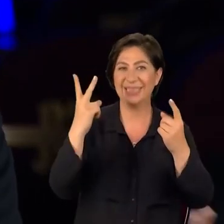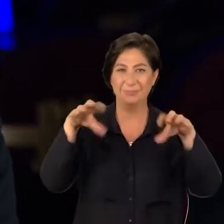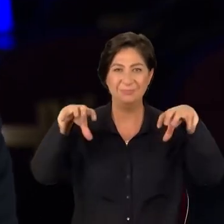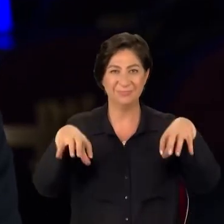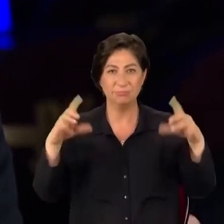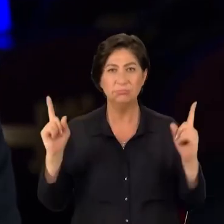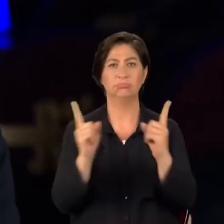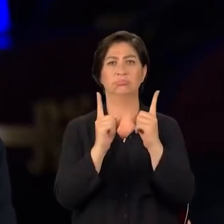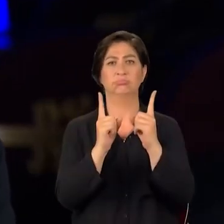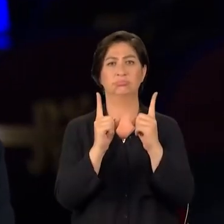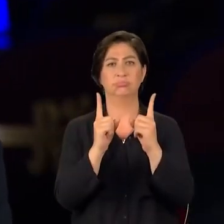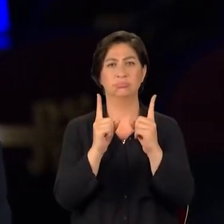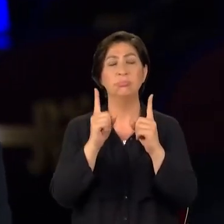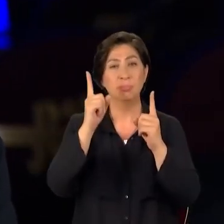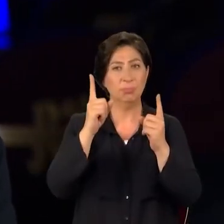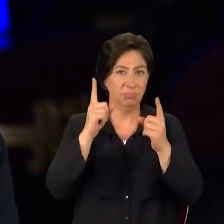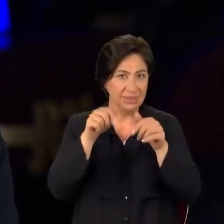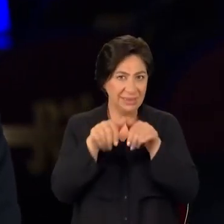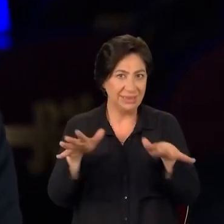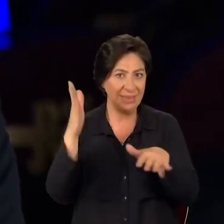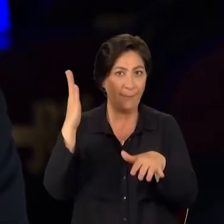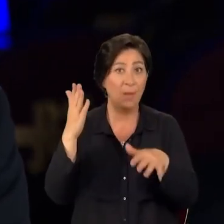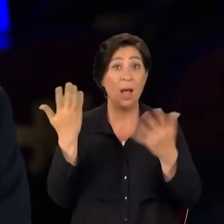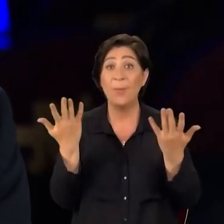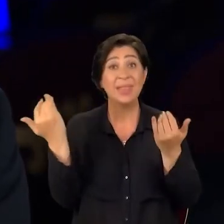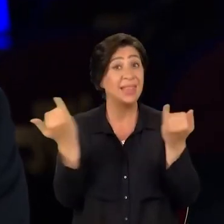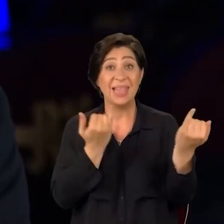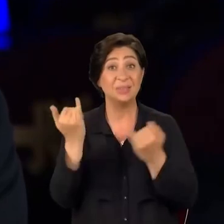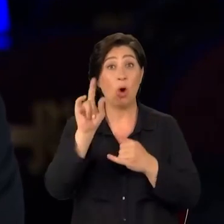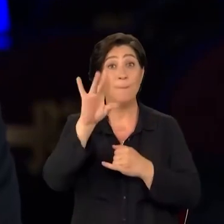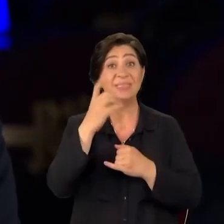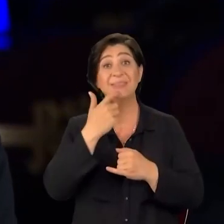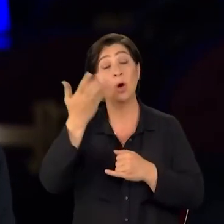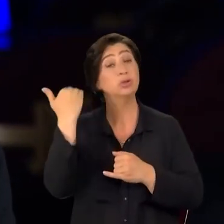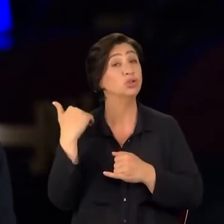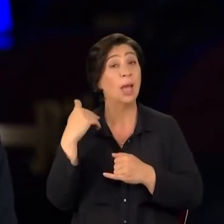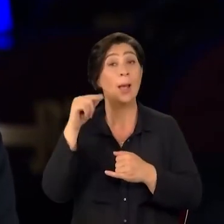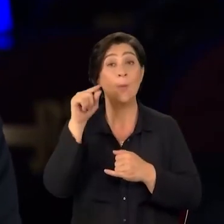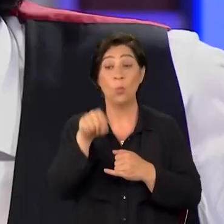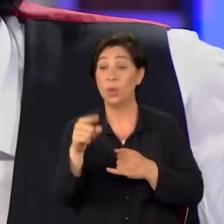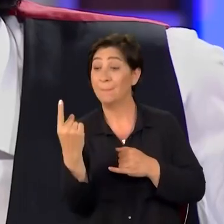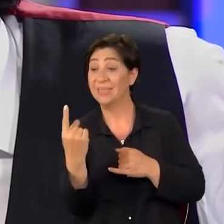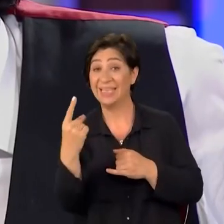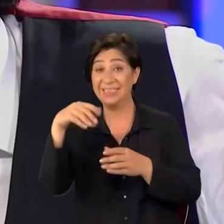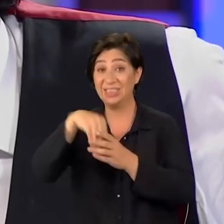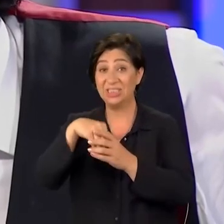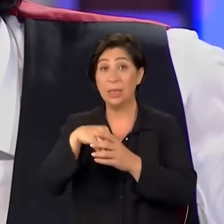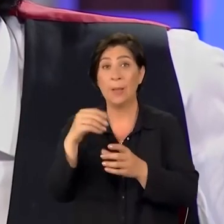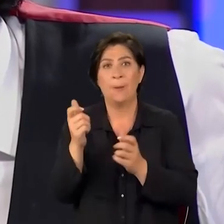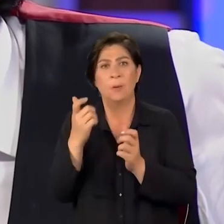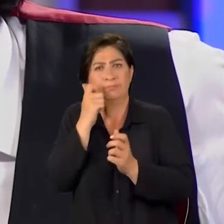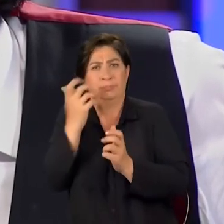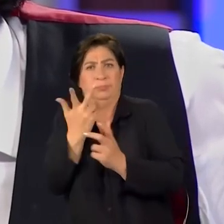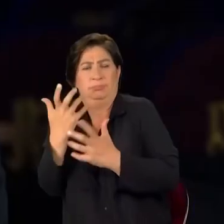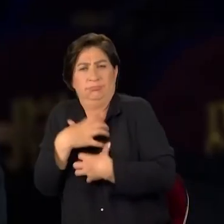Parti, iki parti karşı karşıya, iki partili bir sistem. Ama ne tartışılıyordu 15 sene evvel? Bu partilerden bir tanesinin